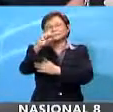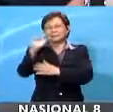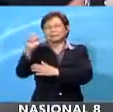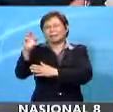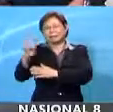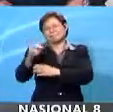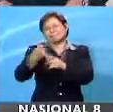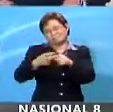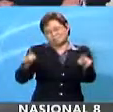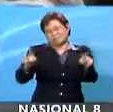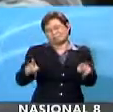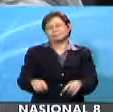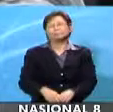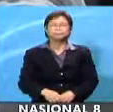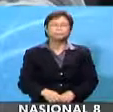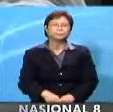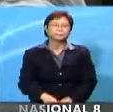SSM.